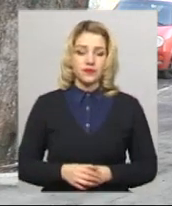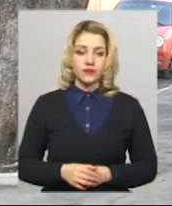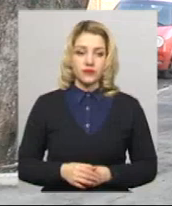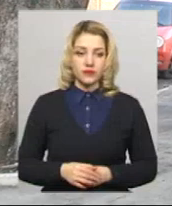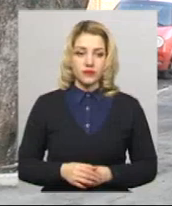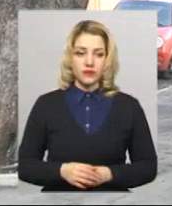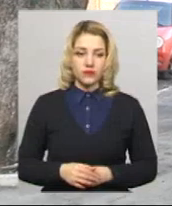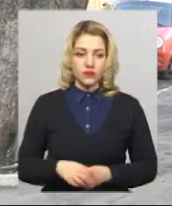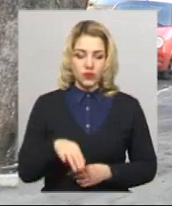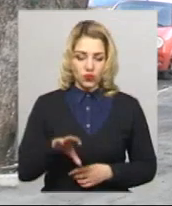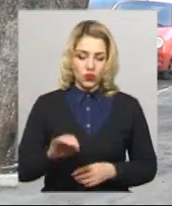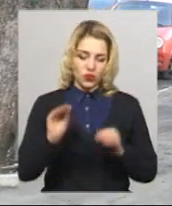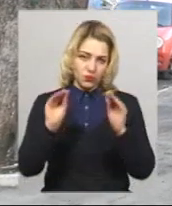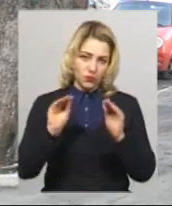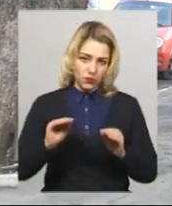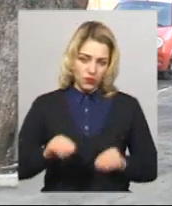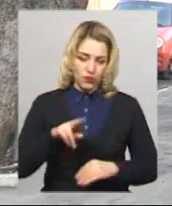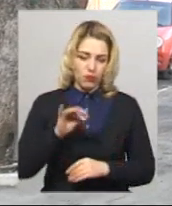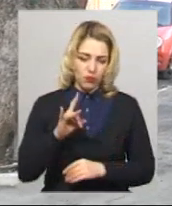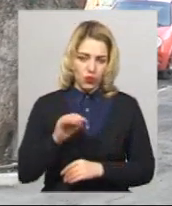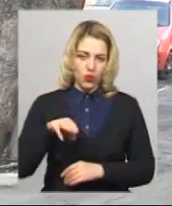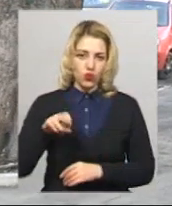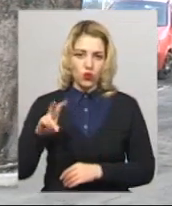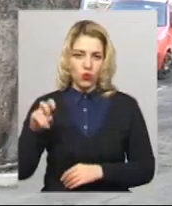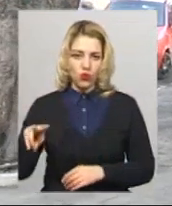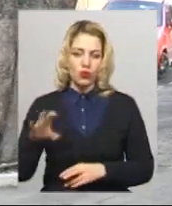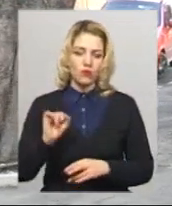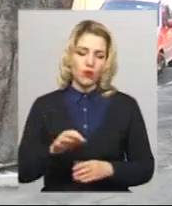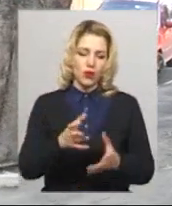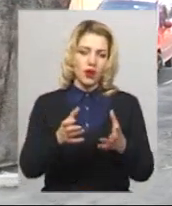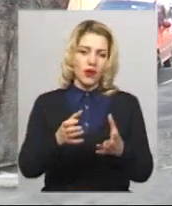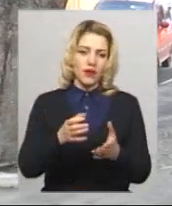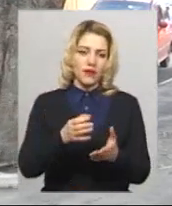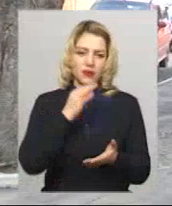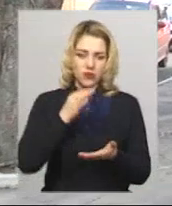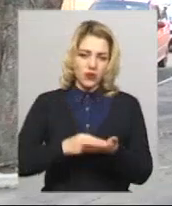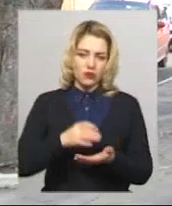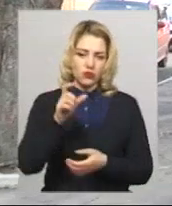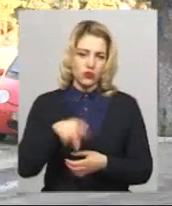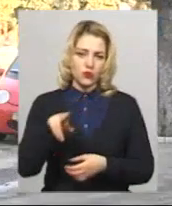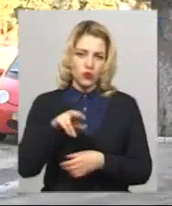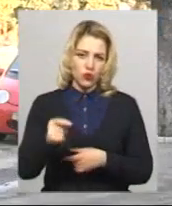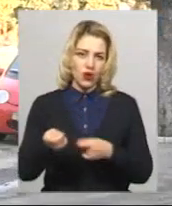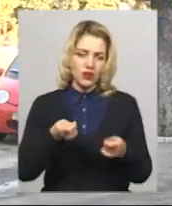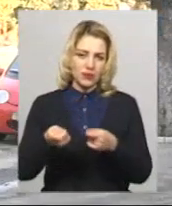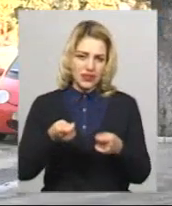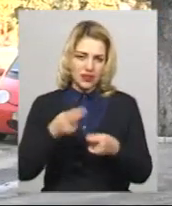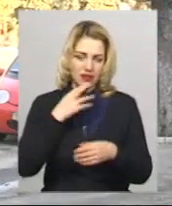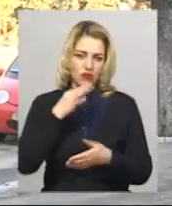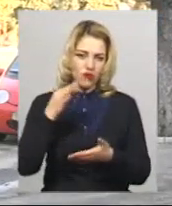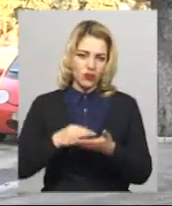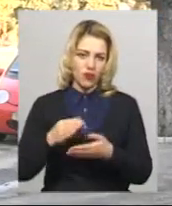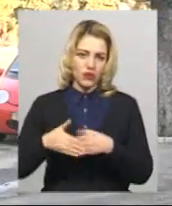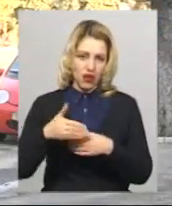відремонтований, відповідно складається протокол про притягнення відповідальної особи до адміністративної відповідальності, то водій,